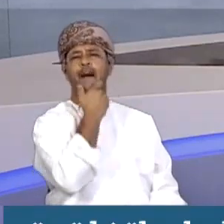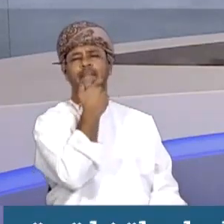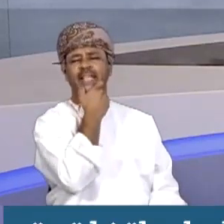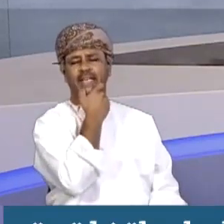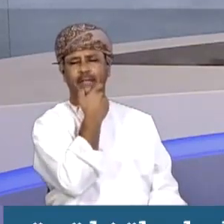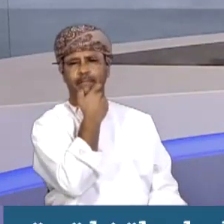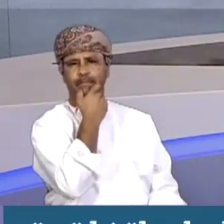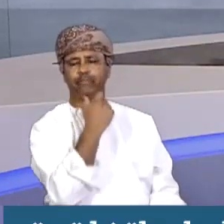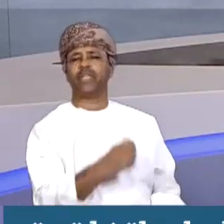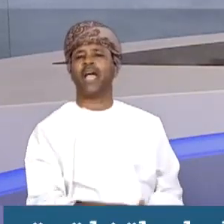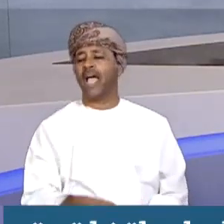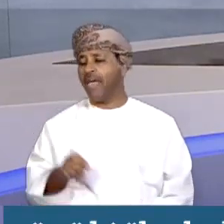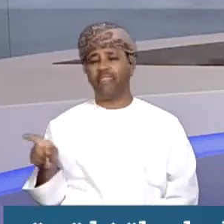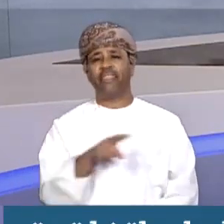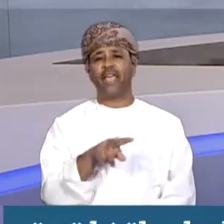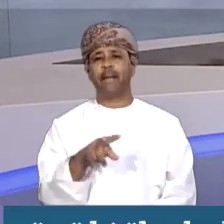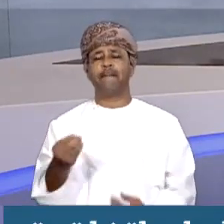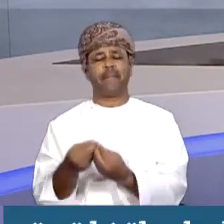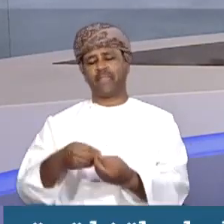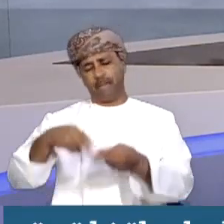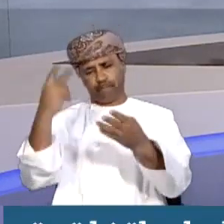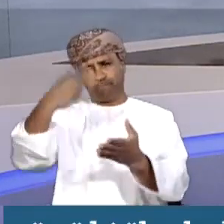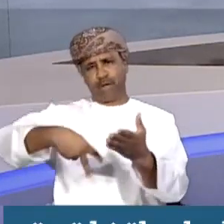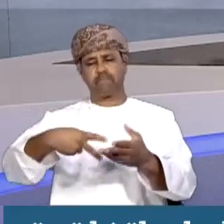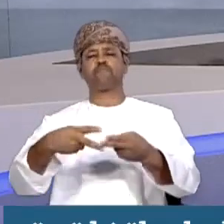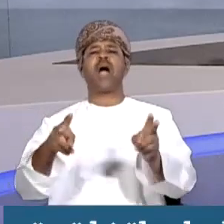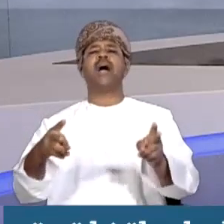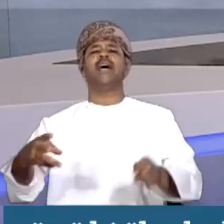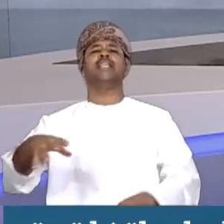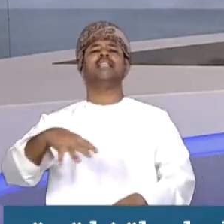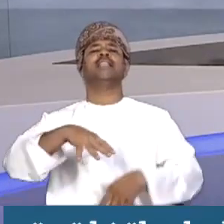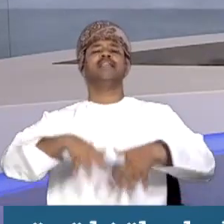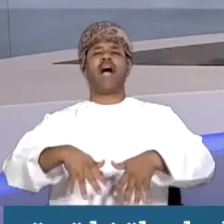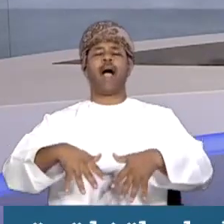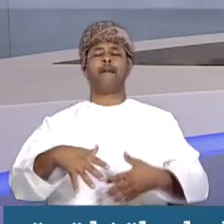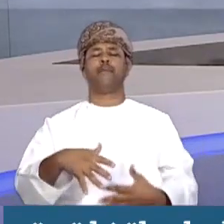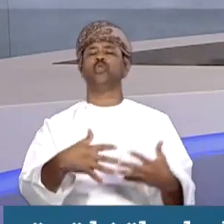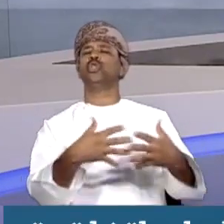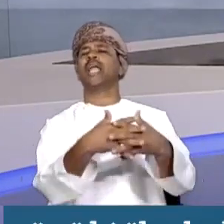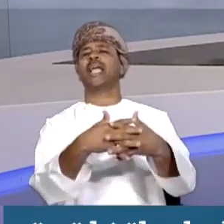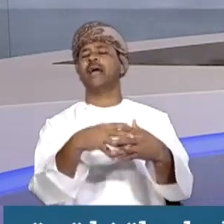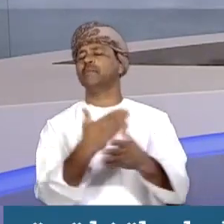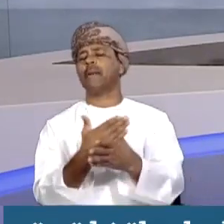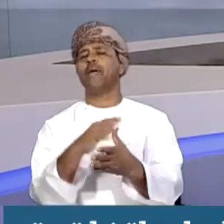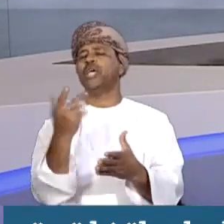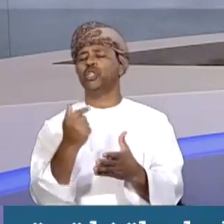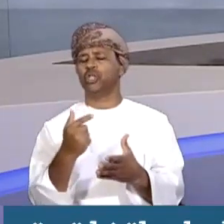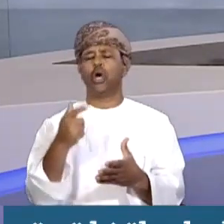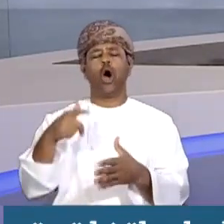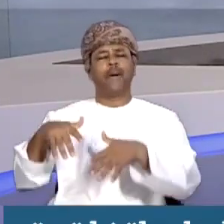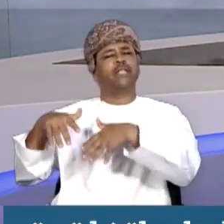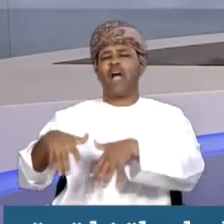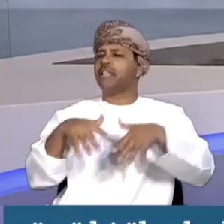البريطاني. واتفق الجانبان على إبرام اتفاقية دفاع مشترك بين البلدين الصديقين تهدف إلى تأطير التزام